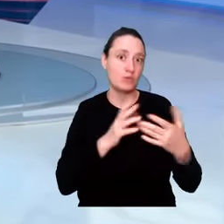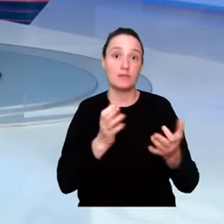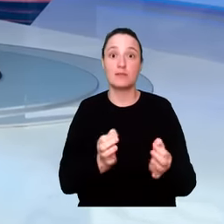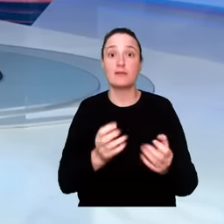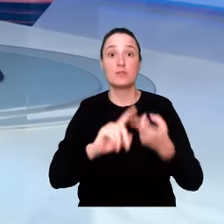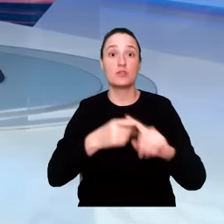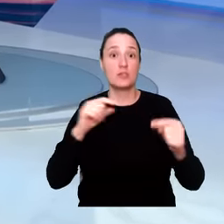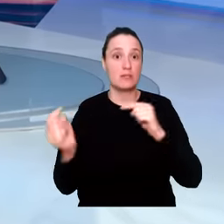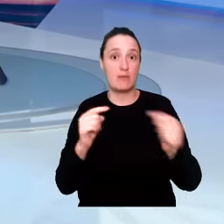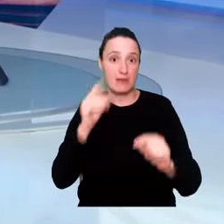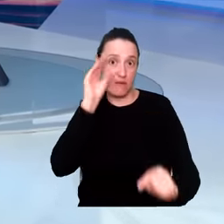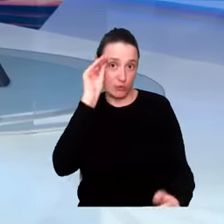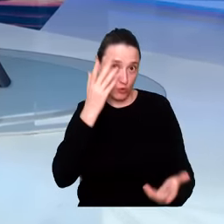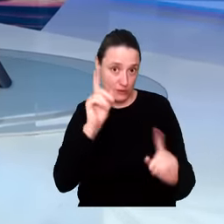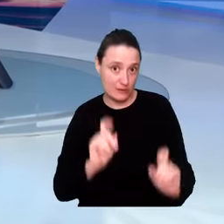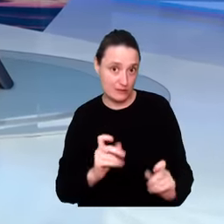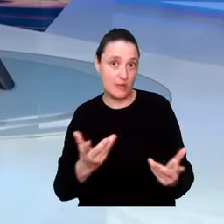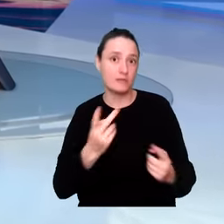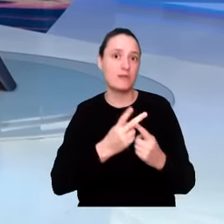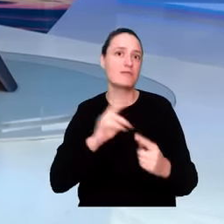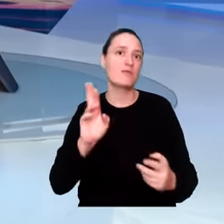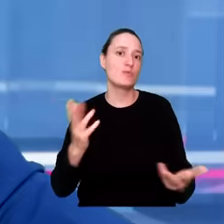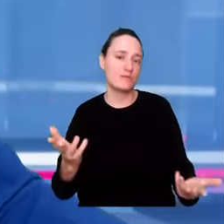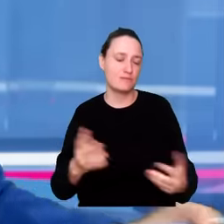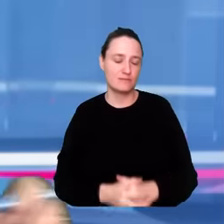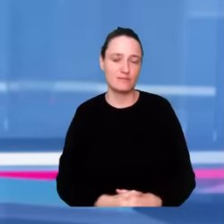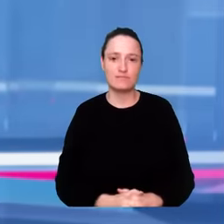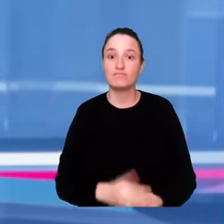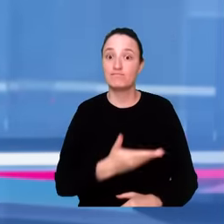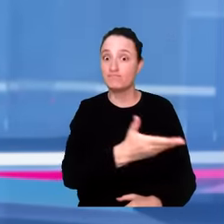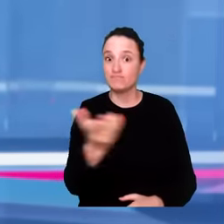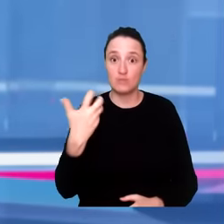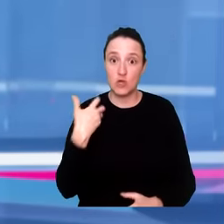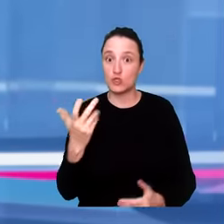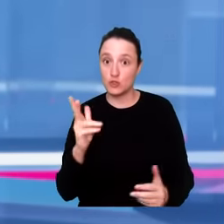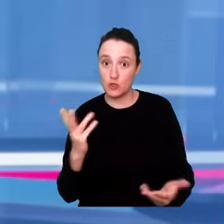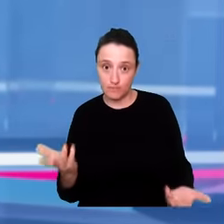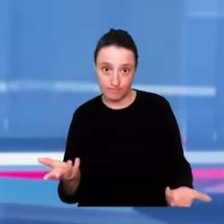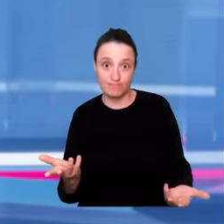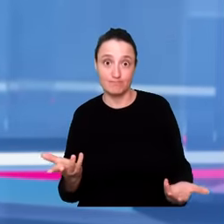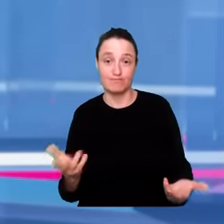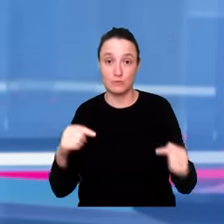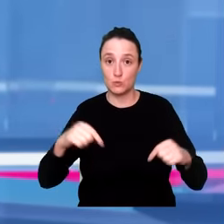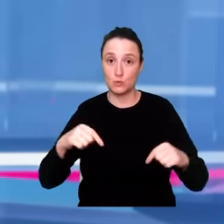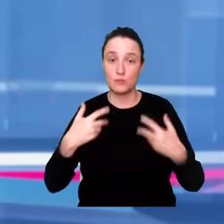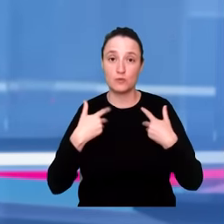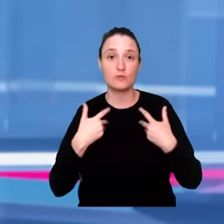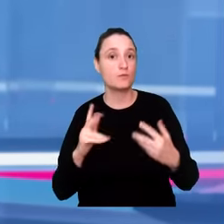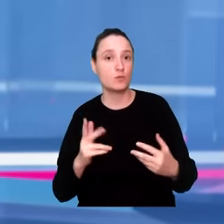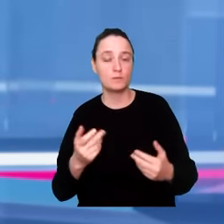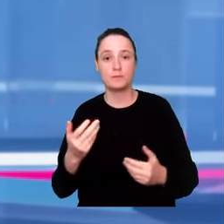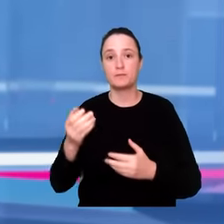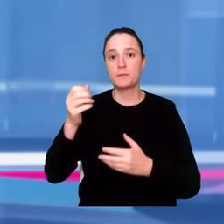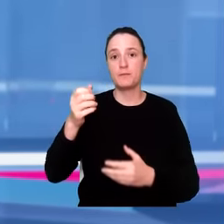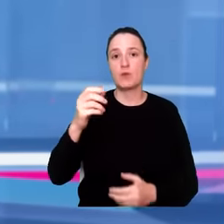polityczną, wieczorną debatę polityczną w Telewizji Republika. A Państwa i moimi gośćmi dzisiaj w studio właśnie są pani poseł